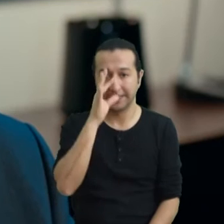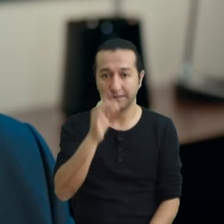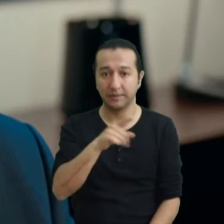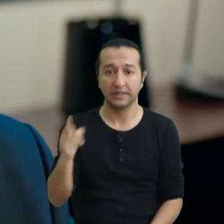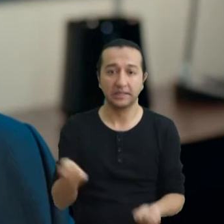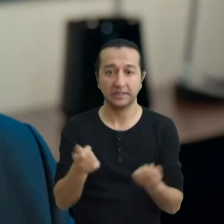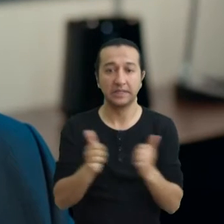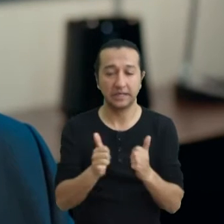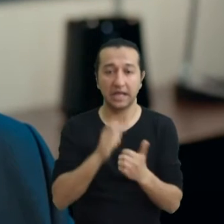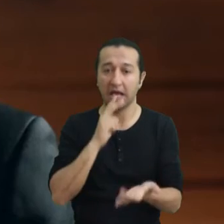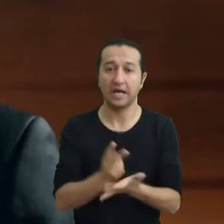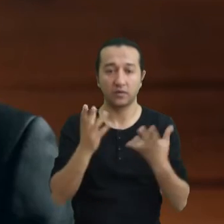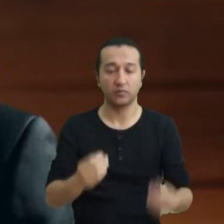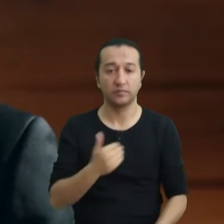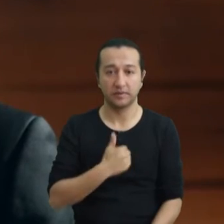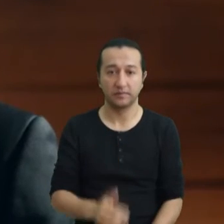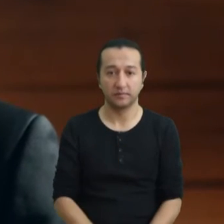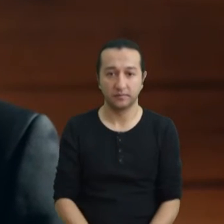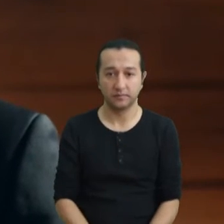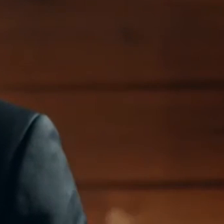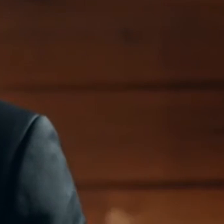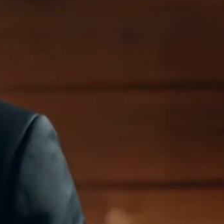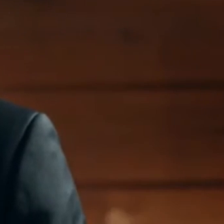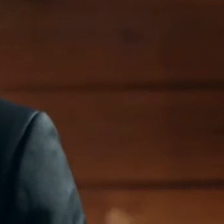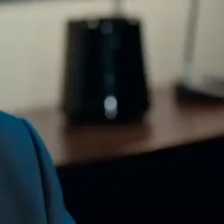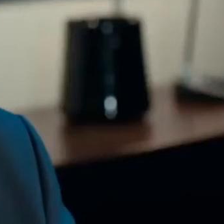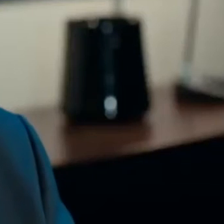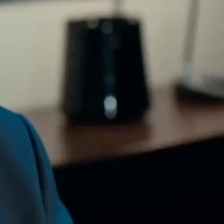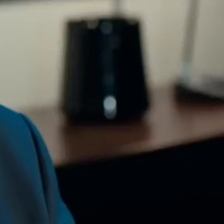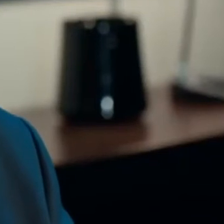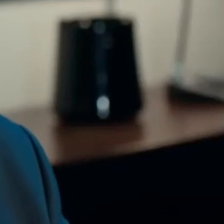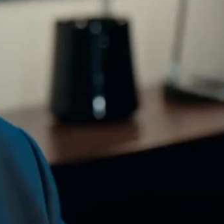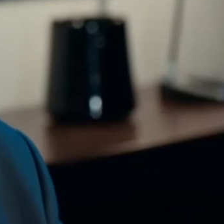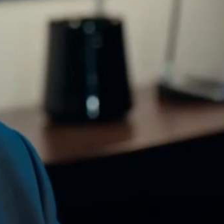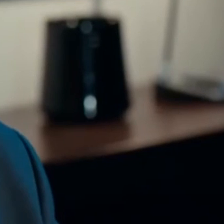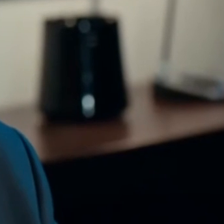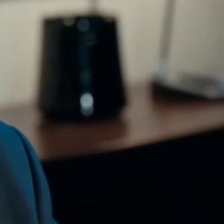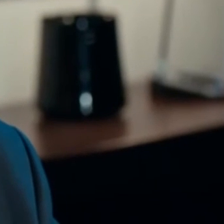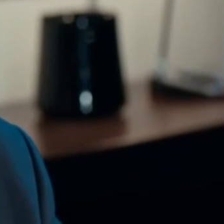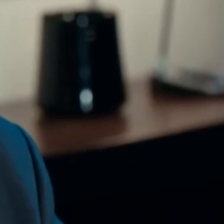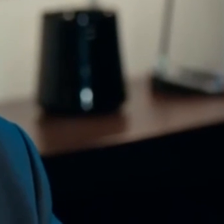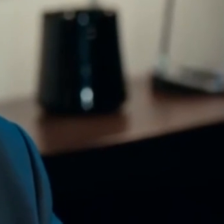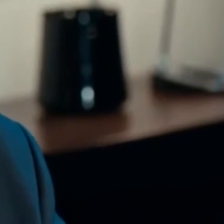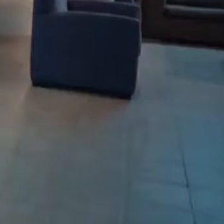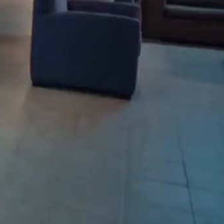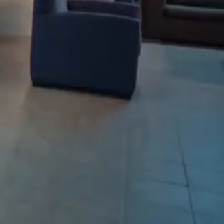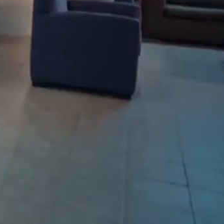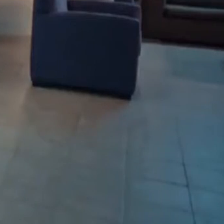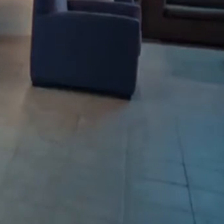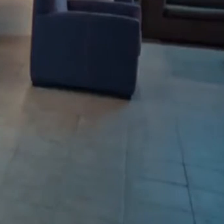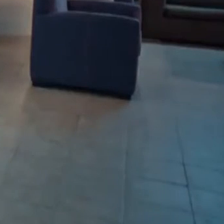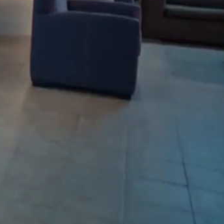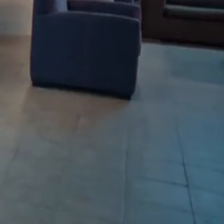Kiminle çalışacağımıza ben karar veririm. Tayfun gerilip yutkundu. Ayakta el pençe bekliyor. Hakkı oturduğu yerde başını gergince önüne